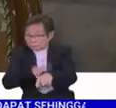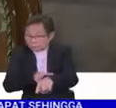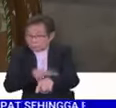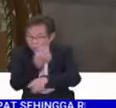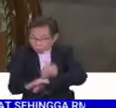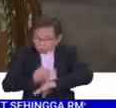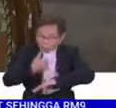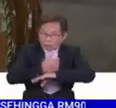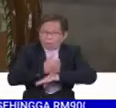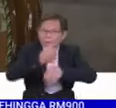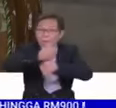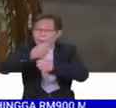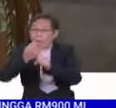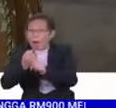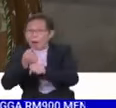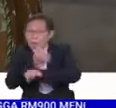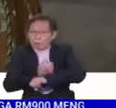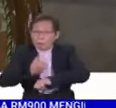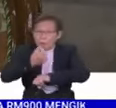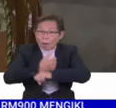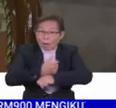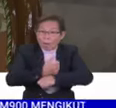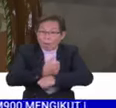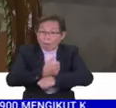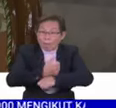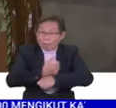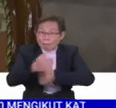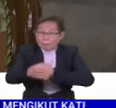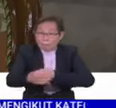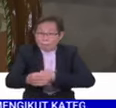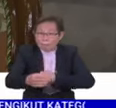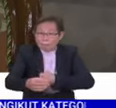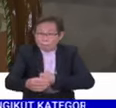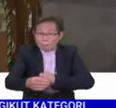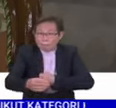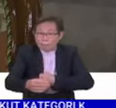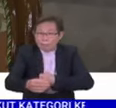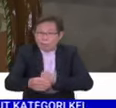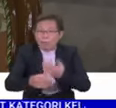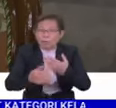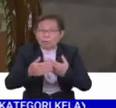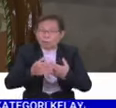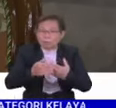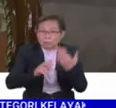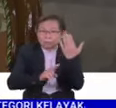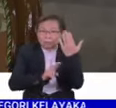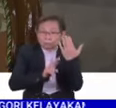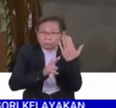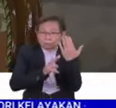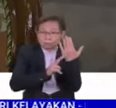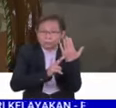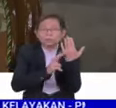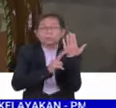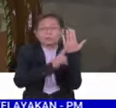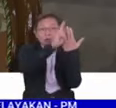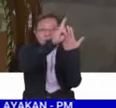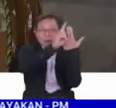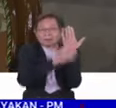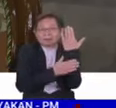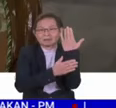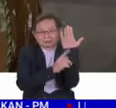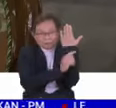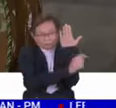penubuhan dan juga pembentukan pangkalan hadapan iaitu di utara, di pantai timur dan juga